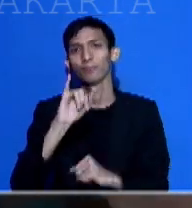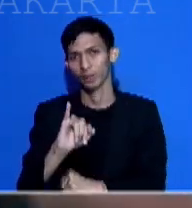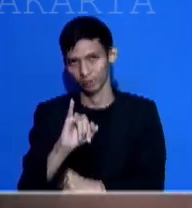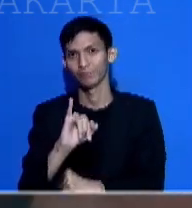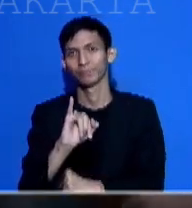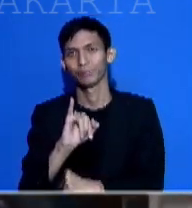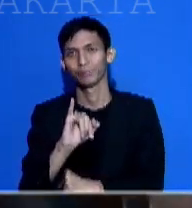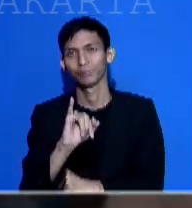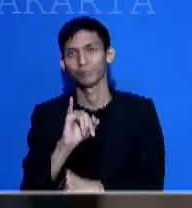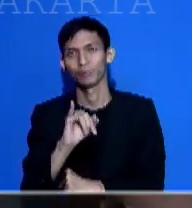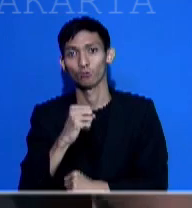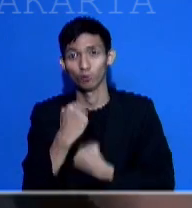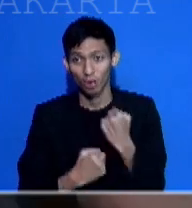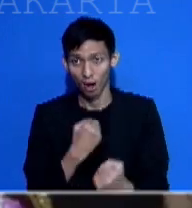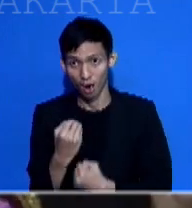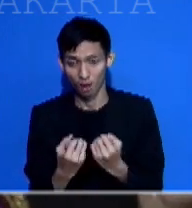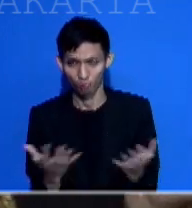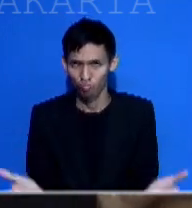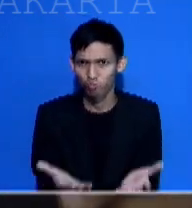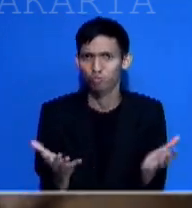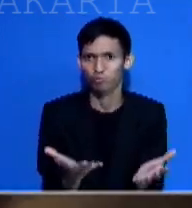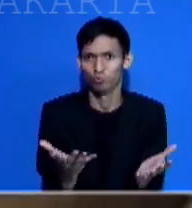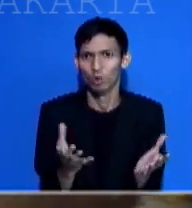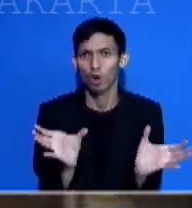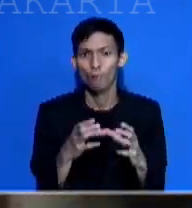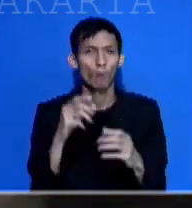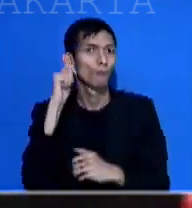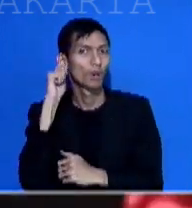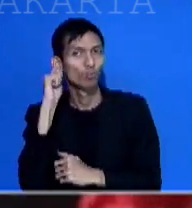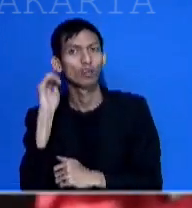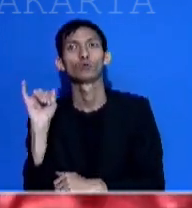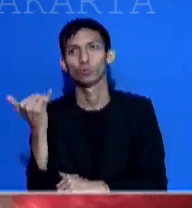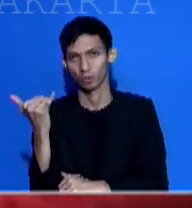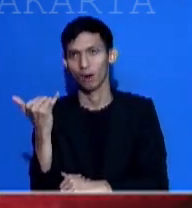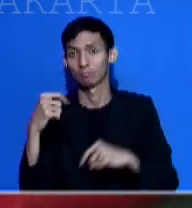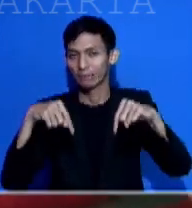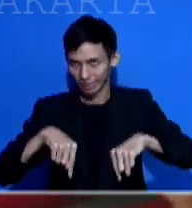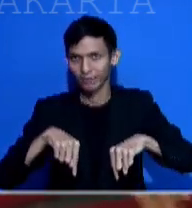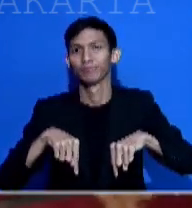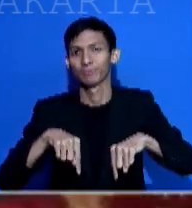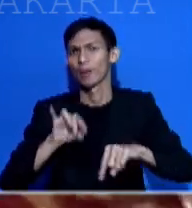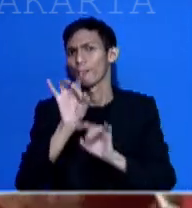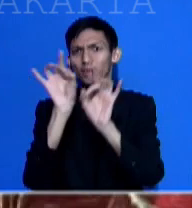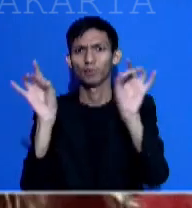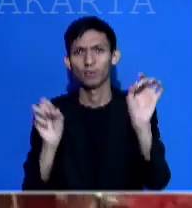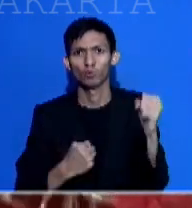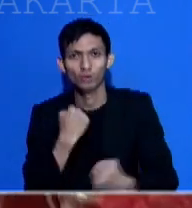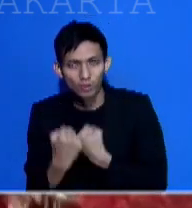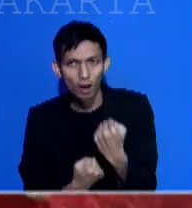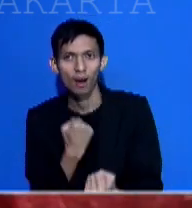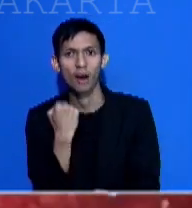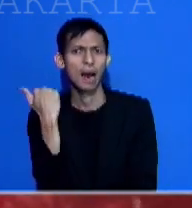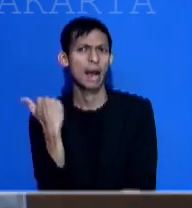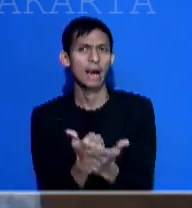daya juang, kemapanan, dan kesejahteraan kaum wanita di bumi Mataram ini. Keragaman jenis usaha dan asal-usul daerah pengurus